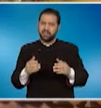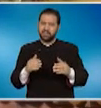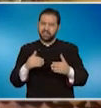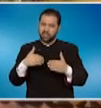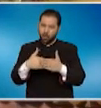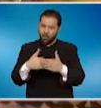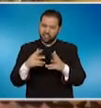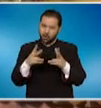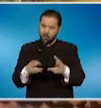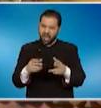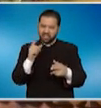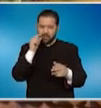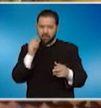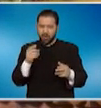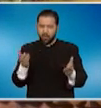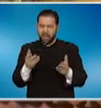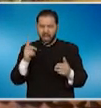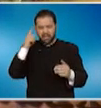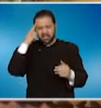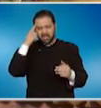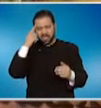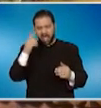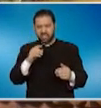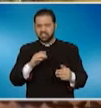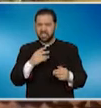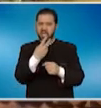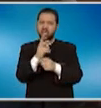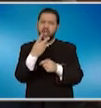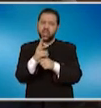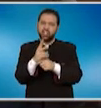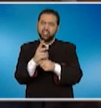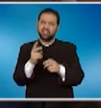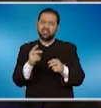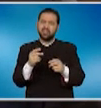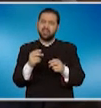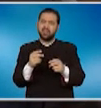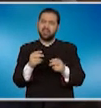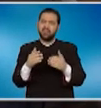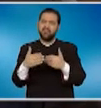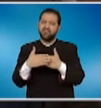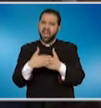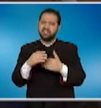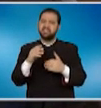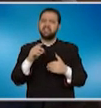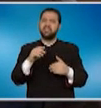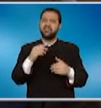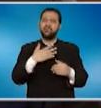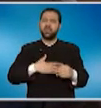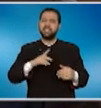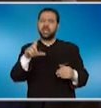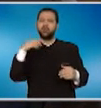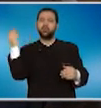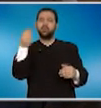mai autonom față de voința lui Dumnezeu sau față de... Exact, o împiedicare a omului de a deveni,